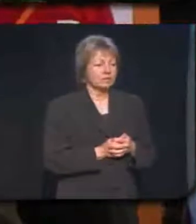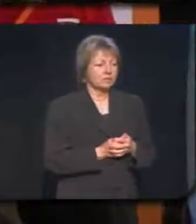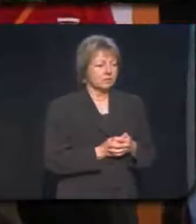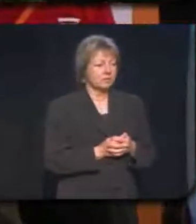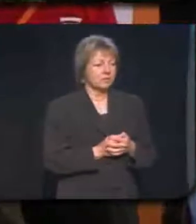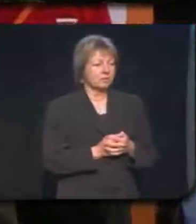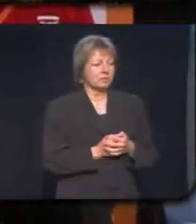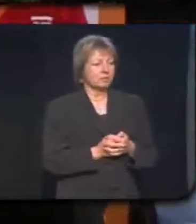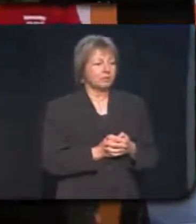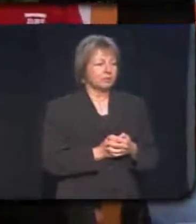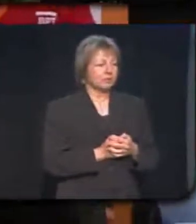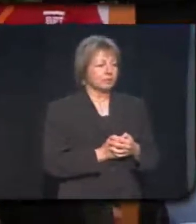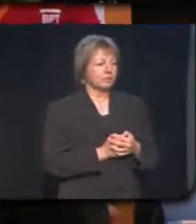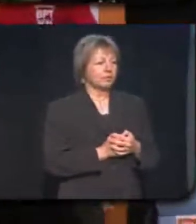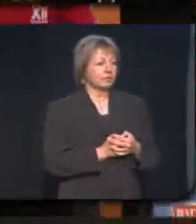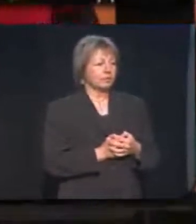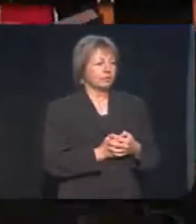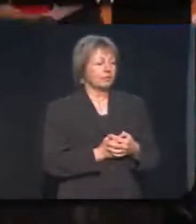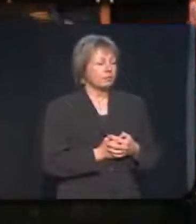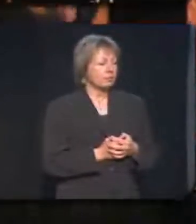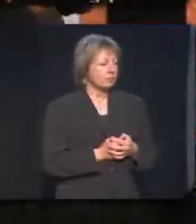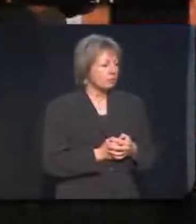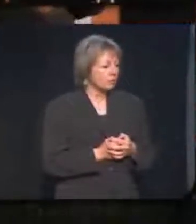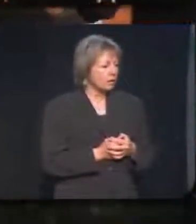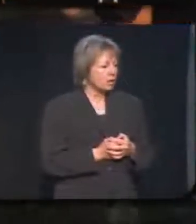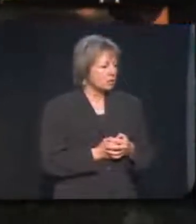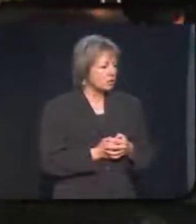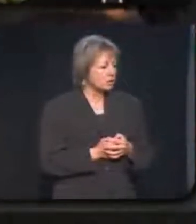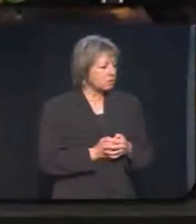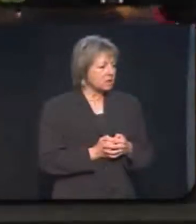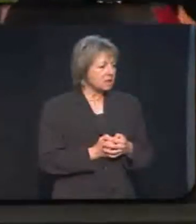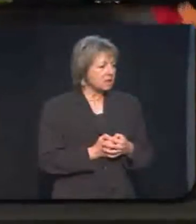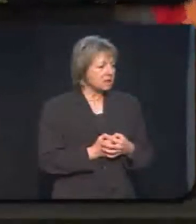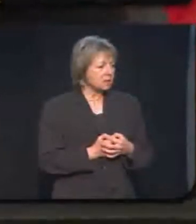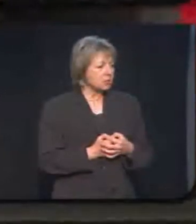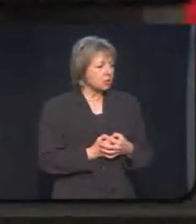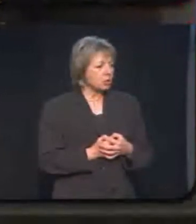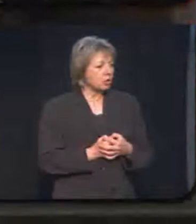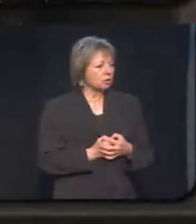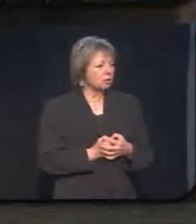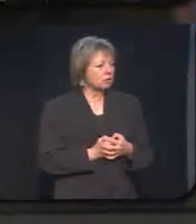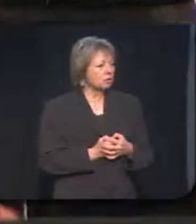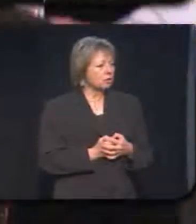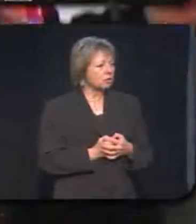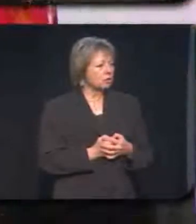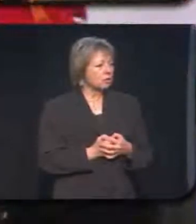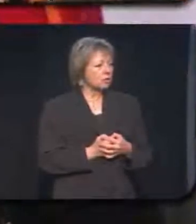dann hätten wir das Modul 0 nicht ausreichend gelesen ich bitte das zu entschuldigen